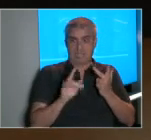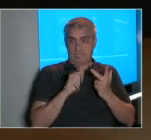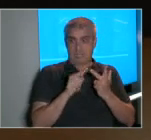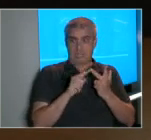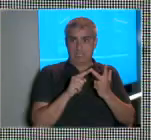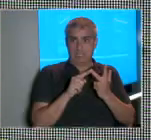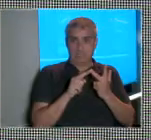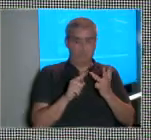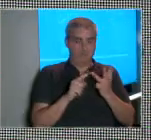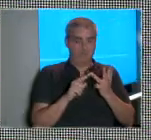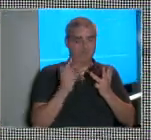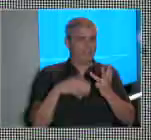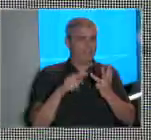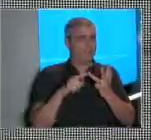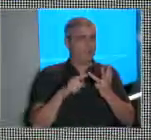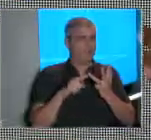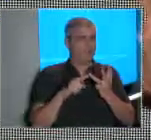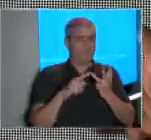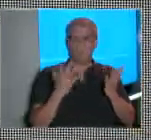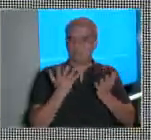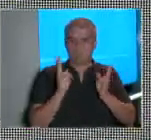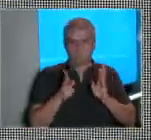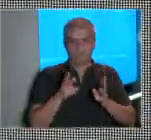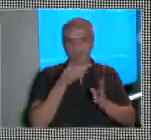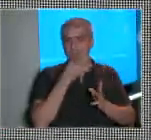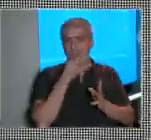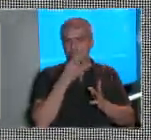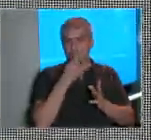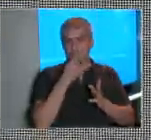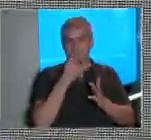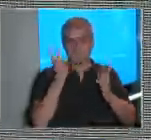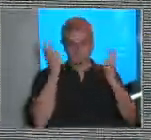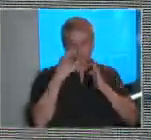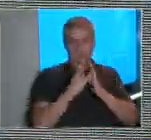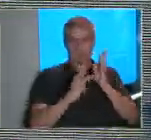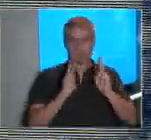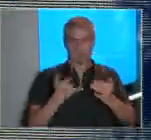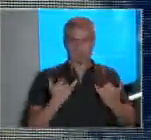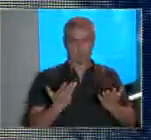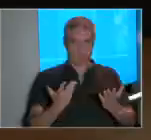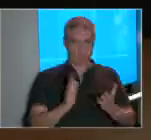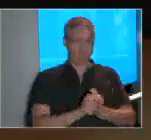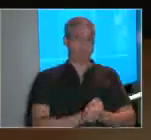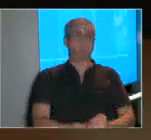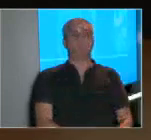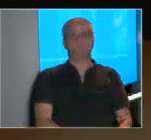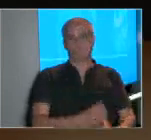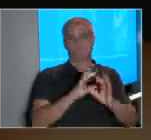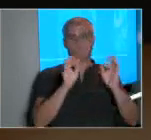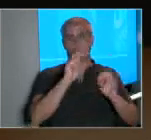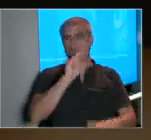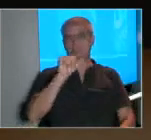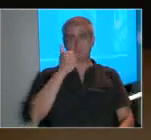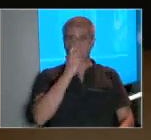אליו? ולסיום, כיצד אפשר לשפר את ההסדר החוקתי הקיים? נתחיל